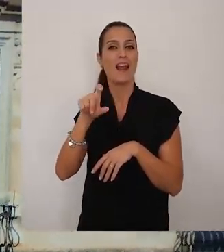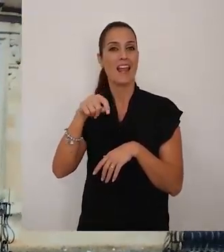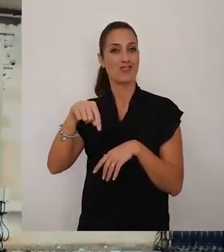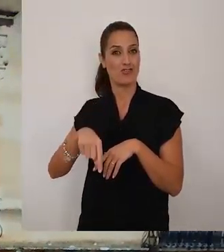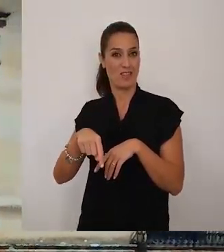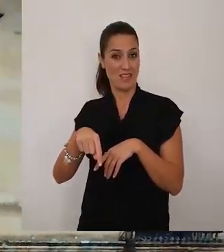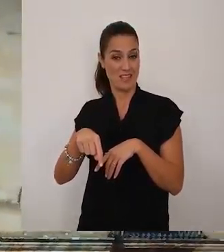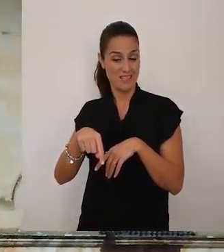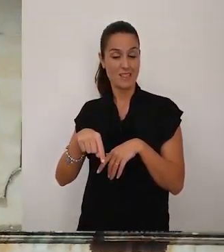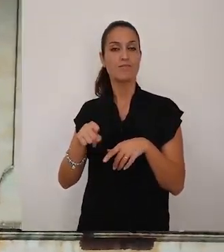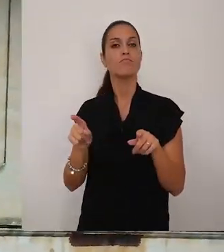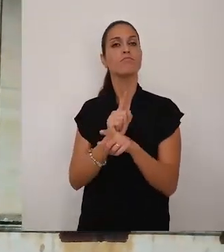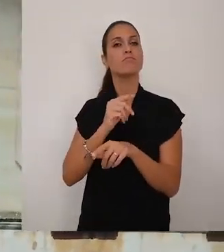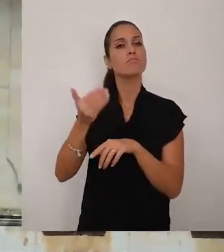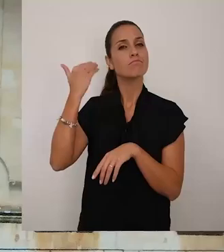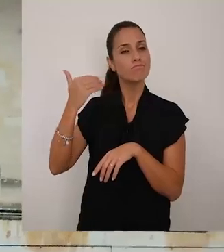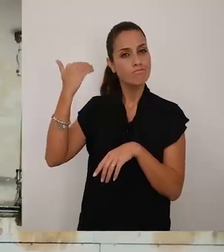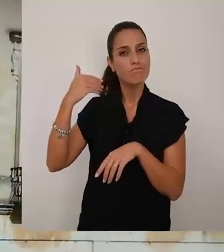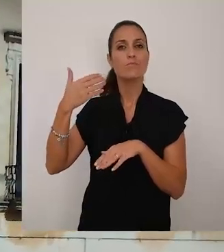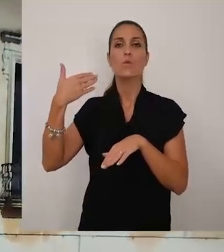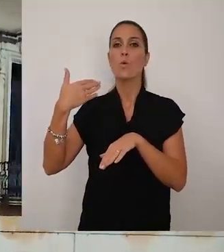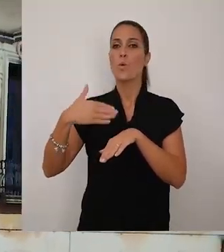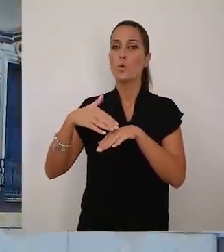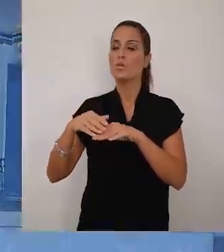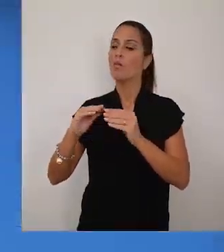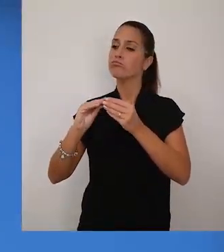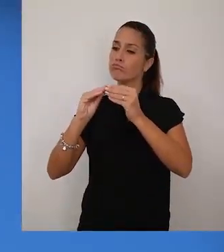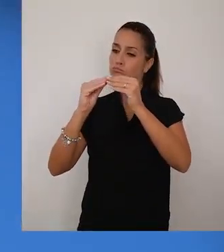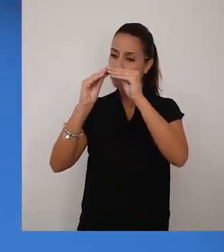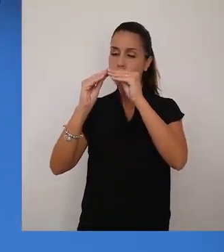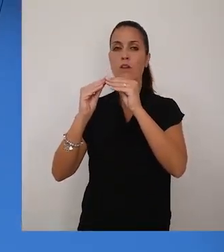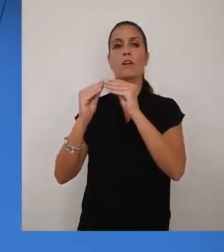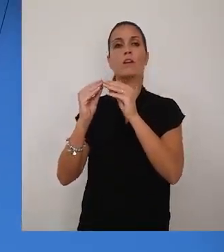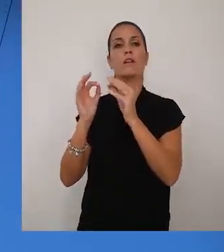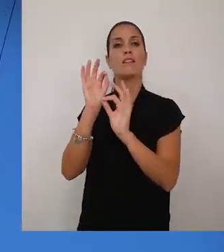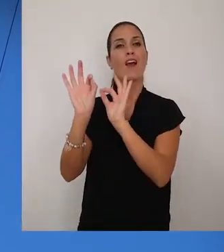Sternatia. È come nel passato impiegata nell'ambito decorativo ed edilizio.